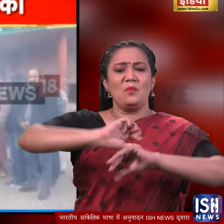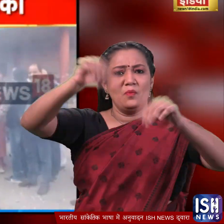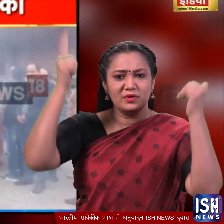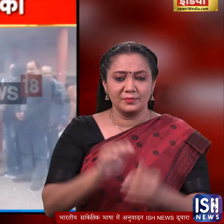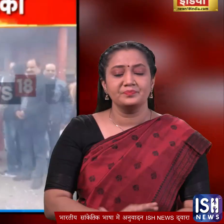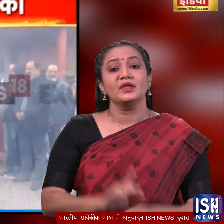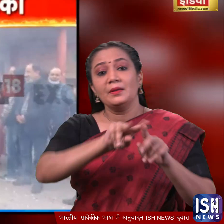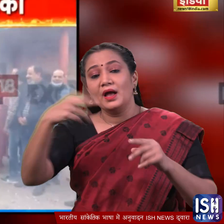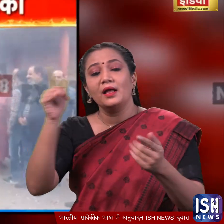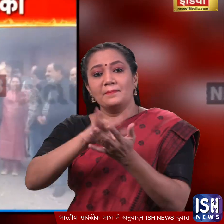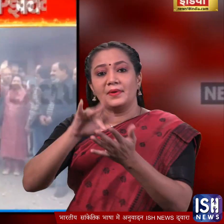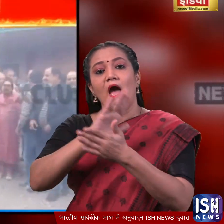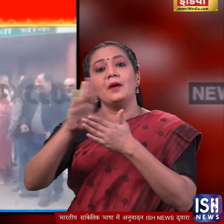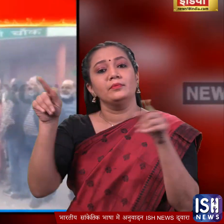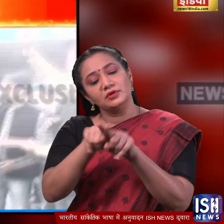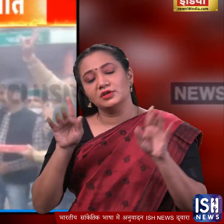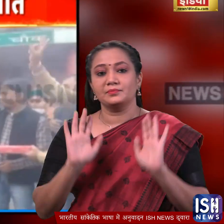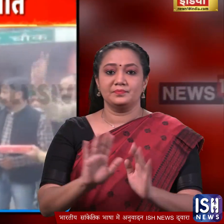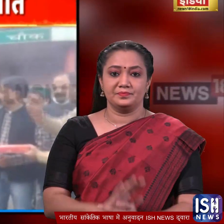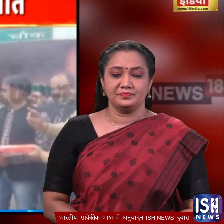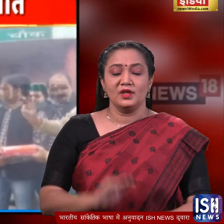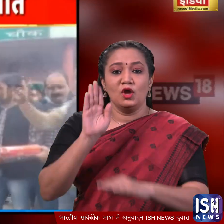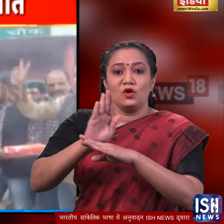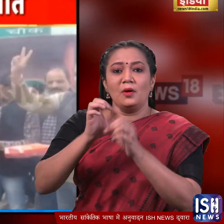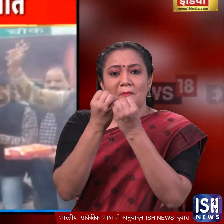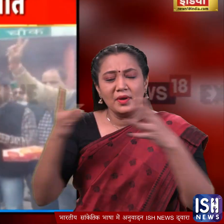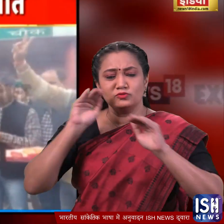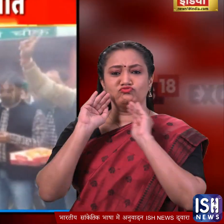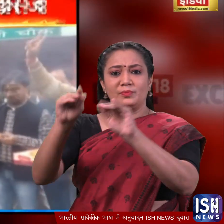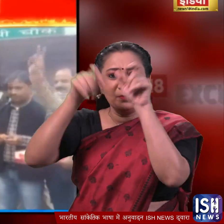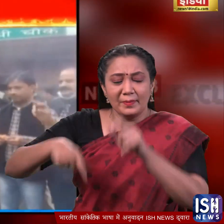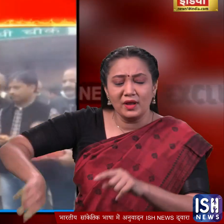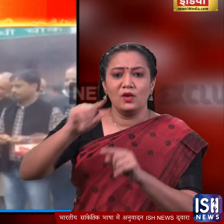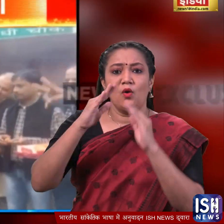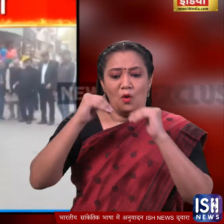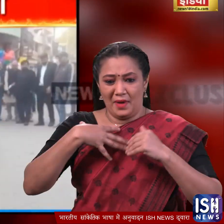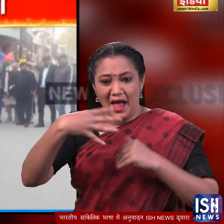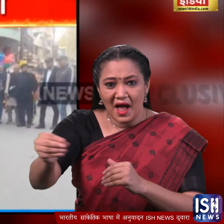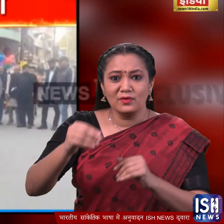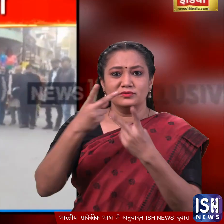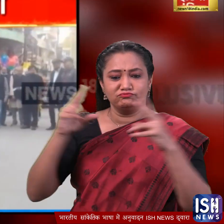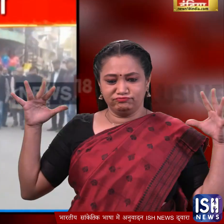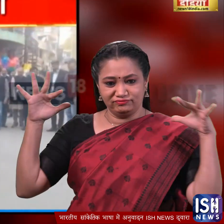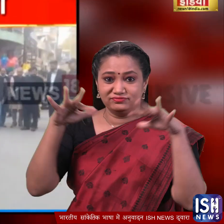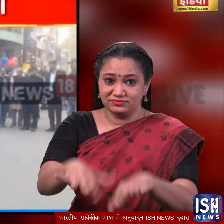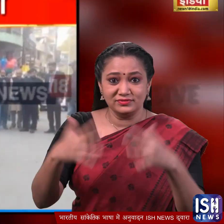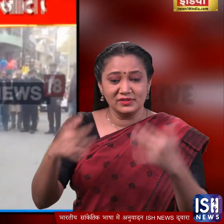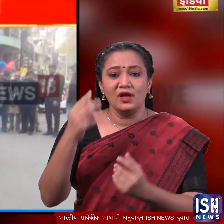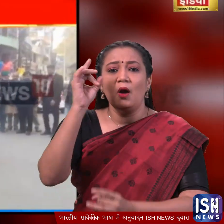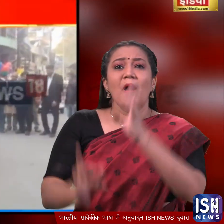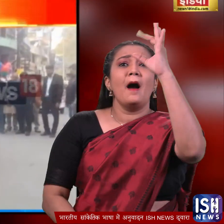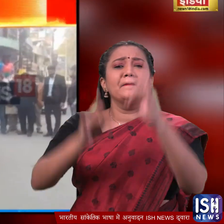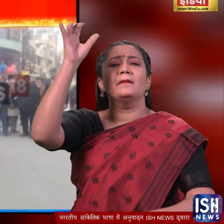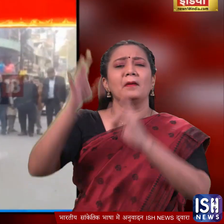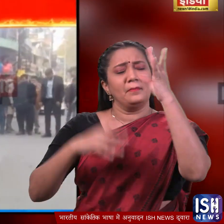हमीरपुर का नजारा भी कमोबेश मंडी ही जैसा दिखा। वहां कांग्रेस के कई समर्थक अपने घरों से बाहर निकले और एक जगह जमा होकर आतिशबाजी